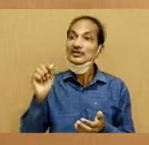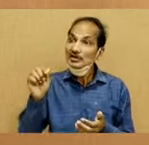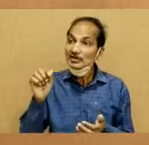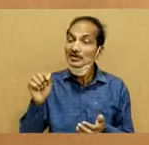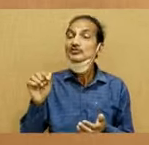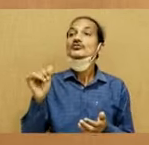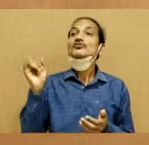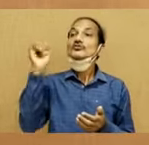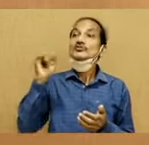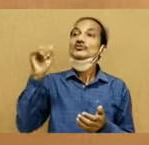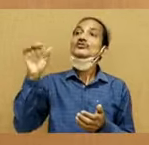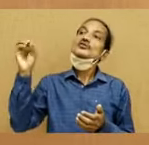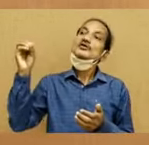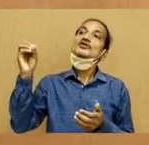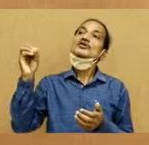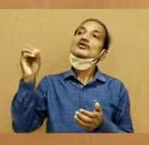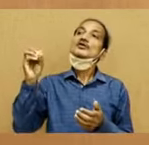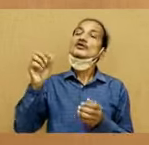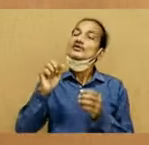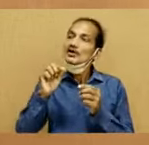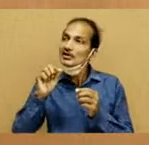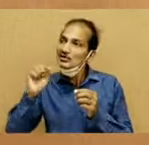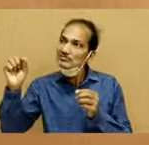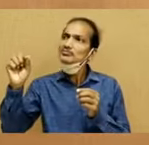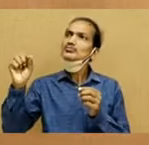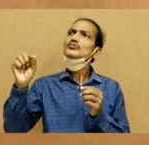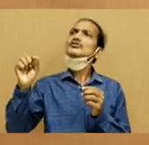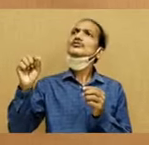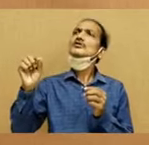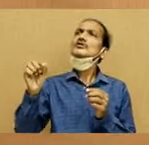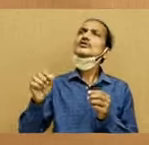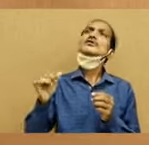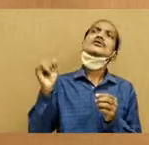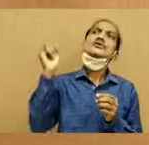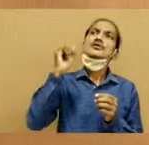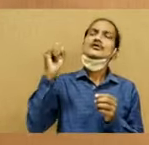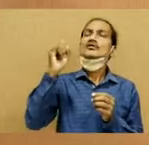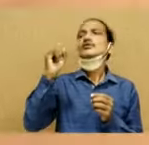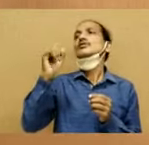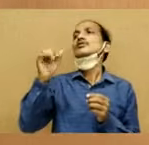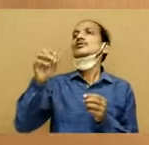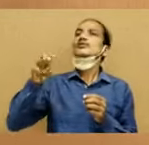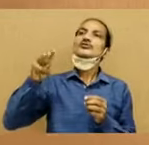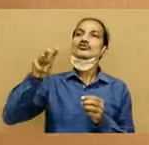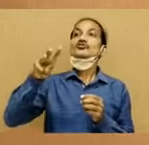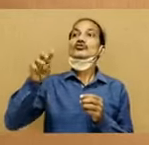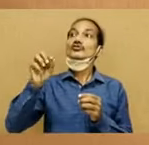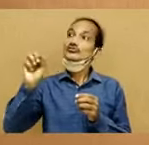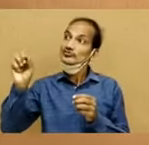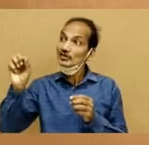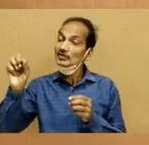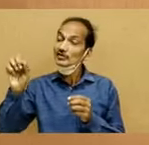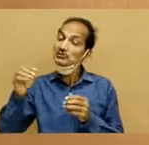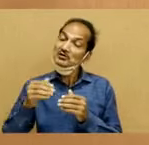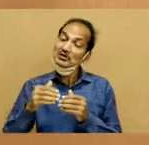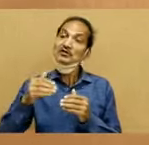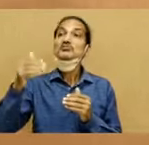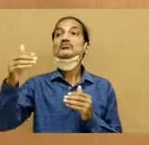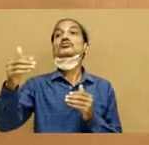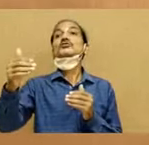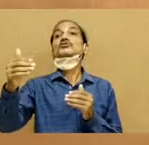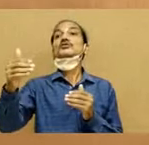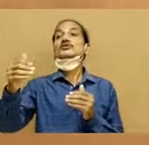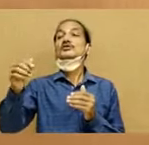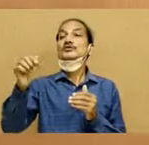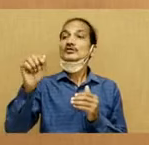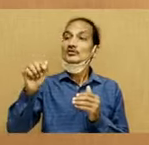ଯେଉଁ କ୍ଷମତା କଥା ଉଠୁଛି ସେ କ୍ଷମତାକୁ ଦେଖିବା ଆମେ ସମୀକ୍ଷା କରିବା ଏଇ ଦୁଇଟି ଦୃଷ୍ଟିକୋଣରୁ। ଗୋଟିଏ